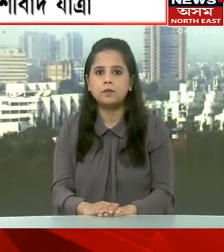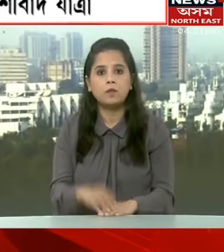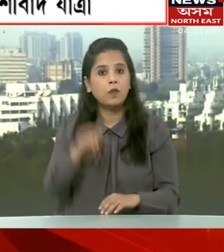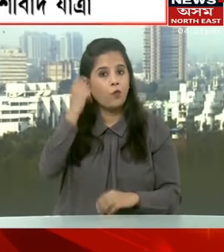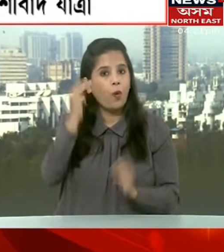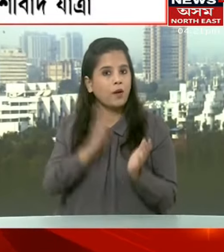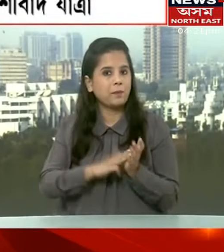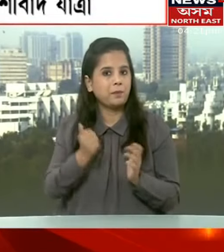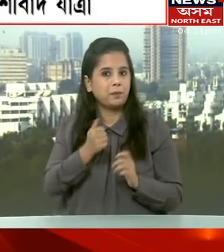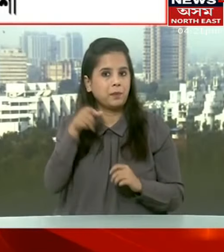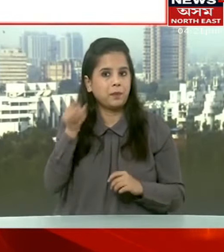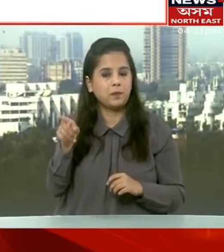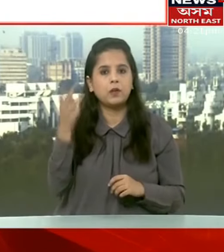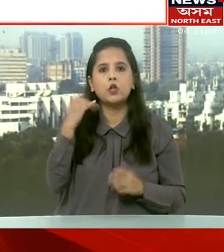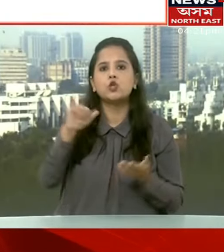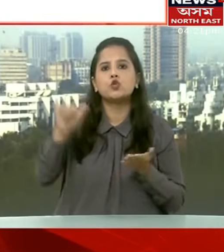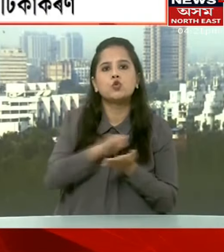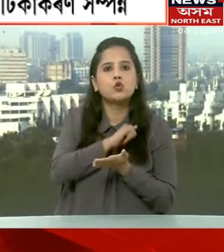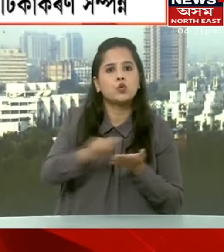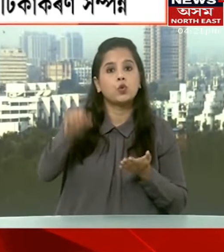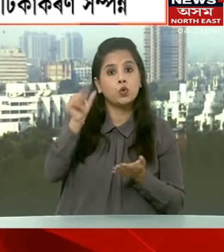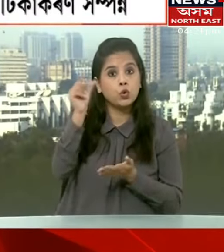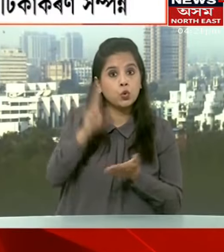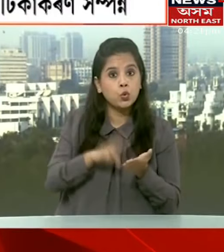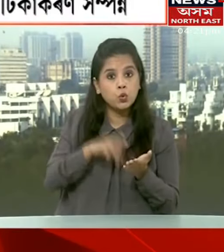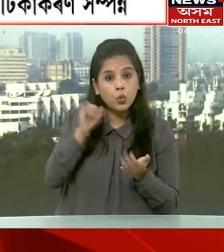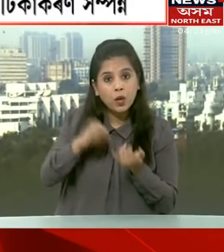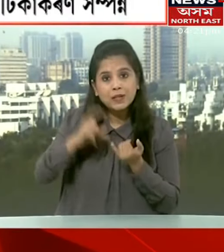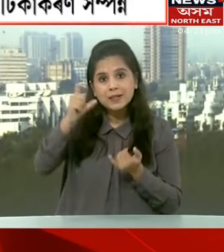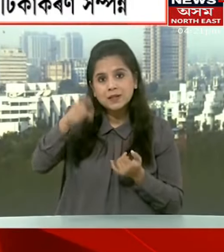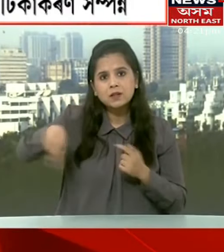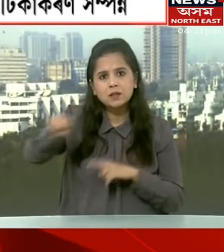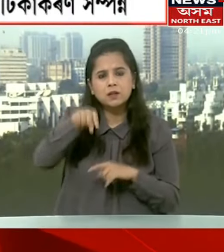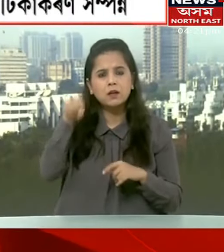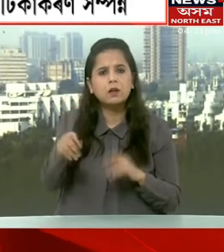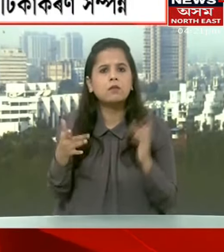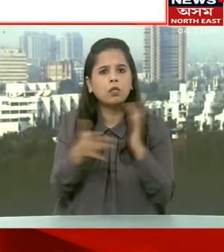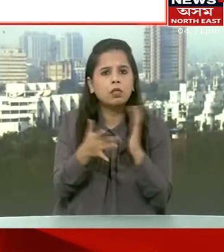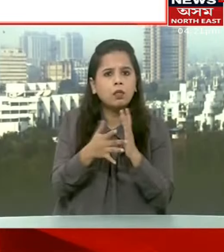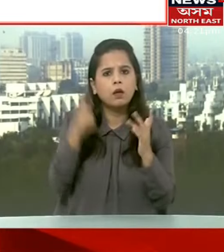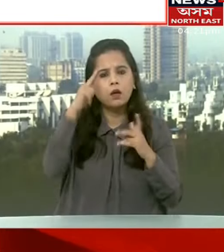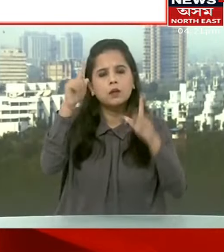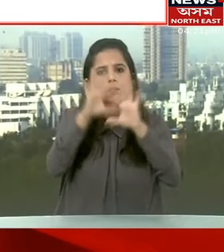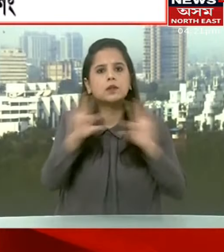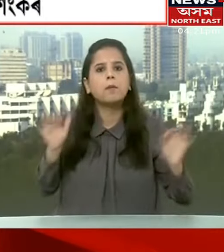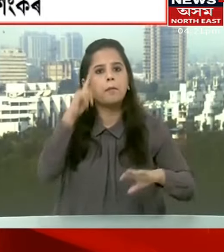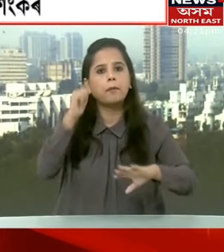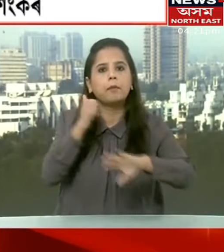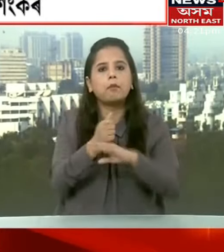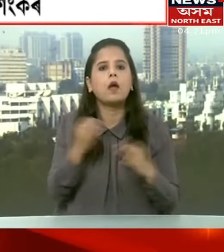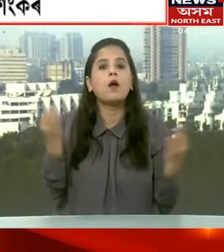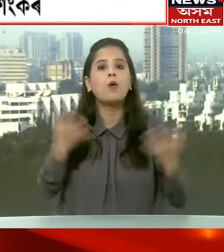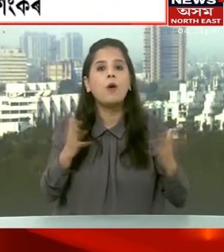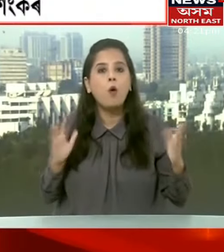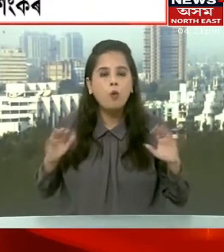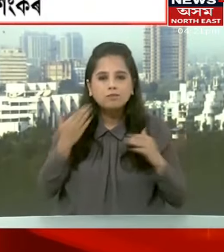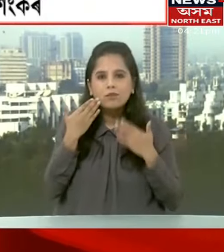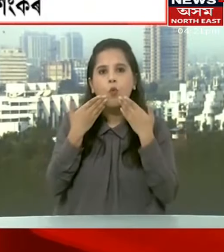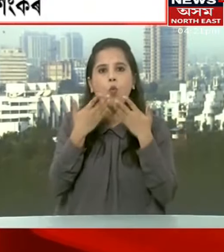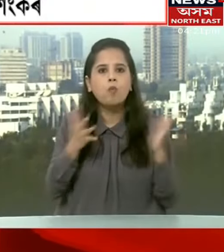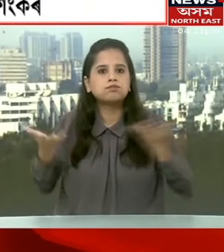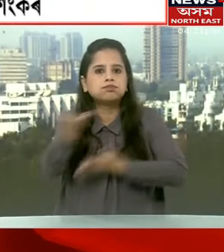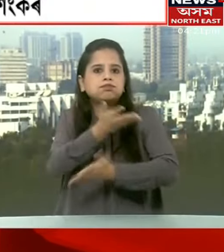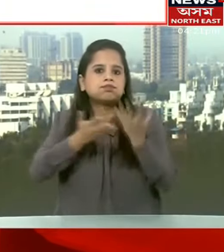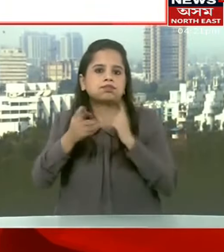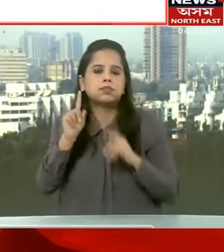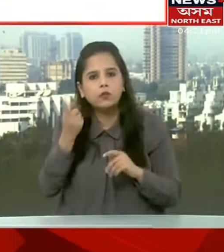विदेश मंत्री डॉक्टर एस जयशंकर ने न्यूयॉर्क में संयुक्त राष्ट्र सुरक्षा परिषद में प्रौद्योगिकी और शांति स्थापना पर खुली बहस की अध्यक्षता की। विदेश